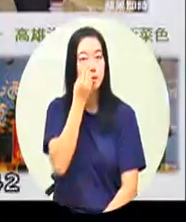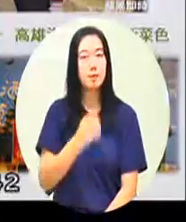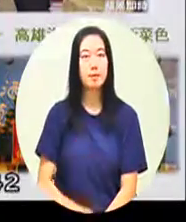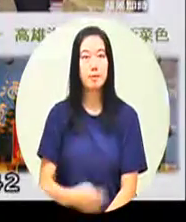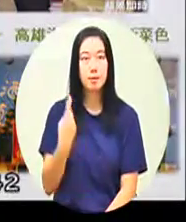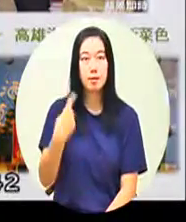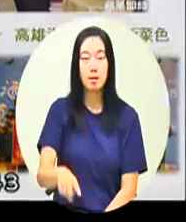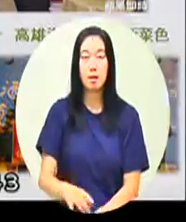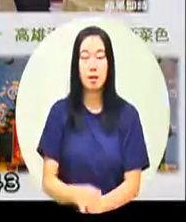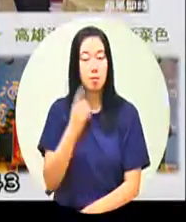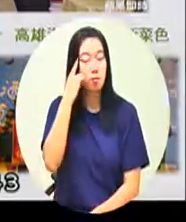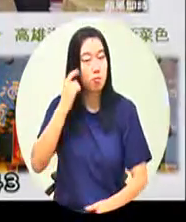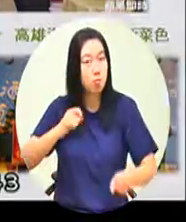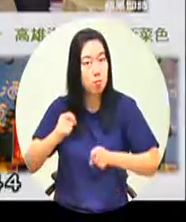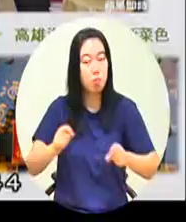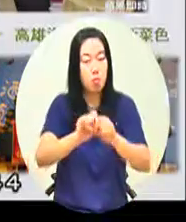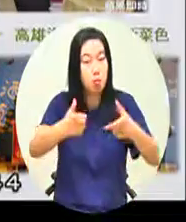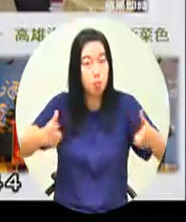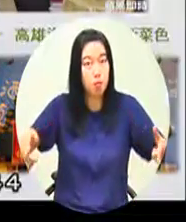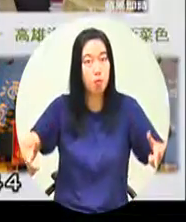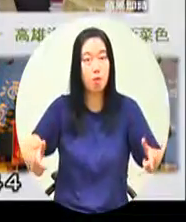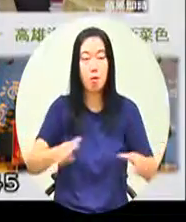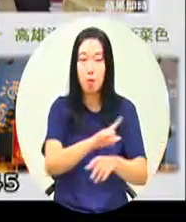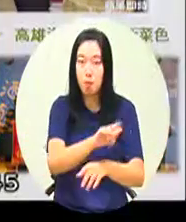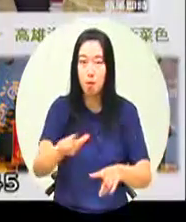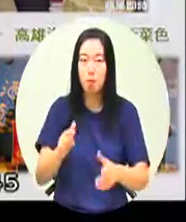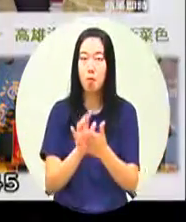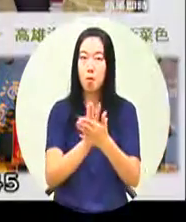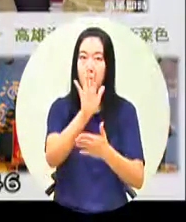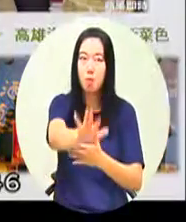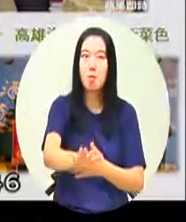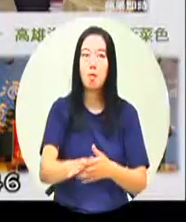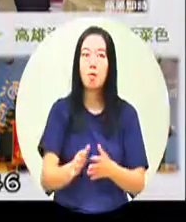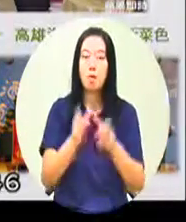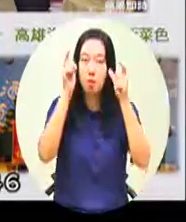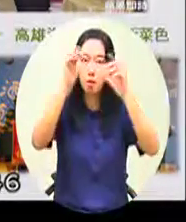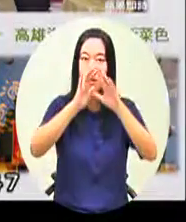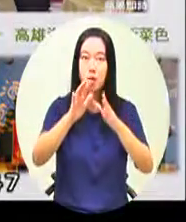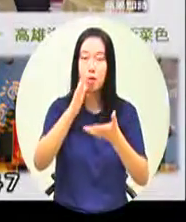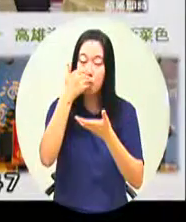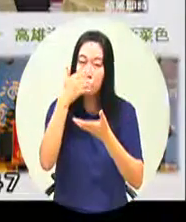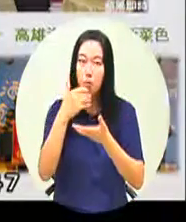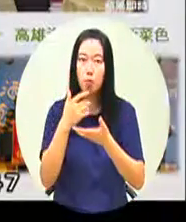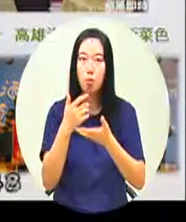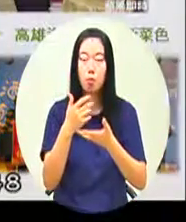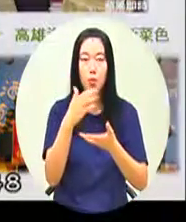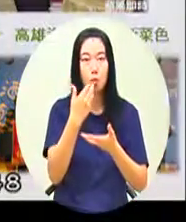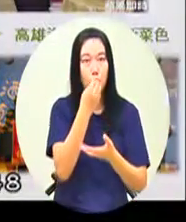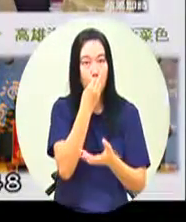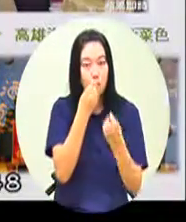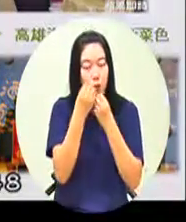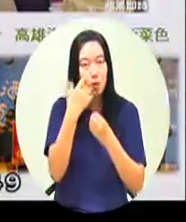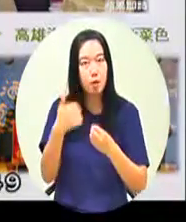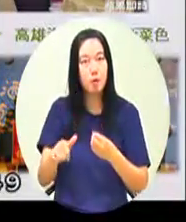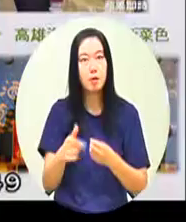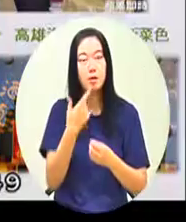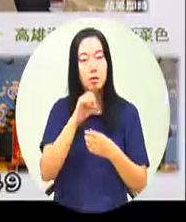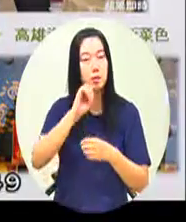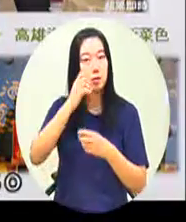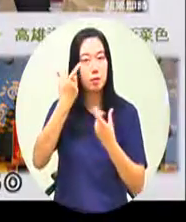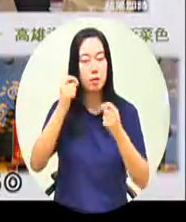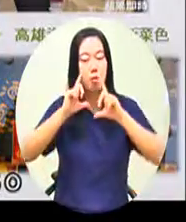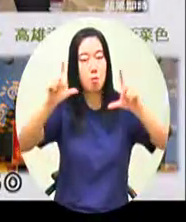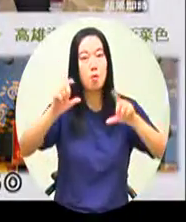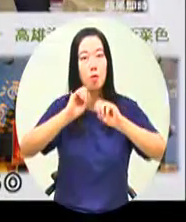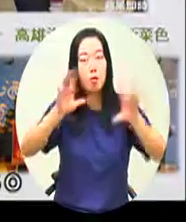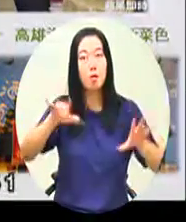产品的部分，为了让整个高雄海味的品牌能够在各种通路平台上曝光，那海洋局这边也跟全